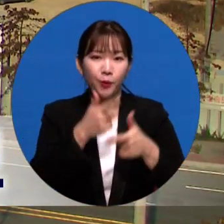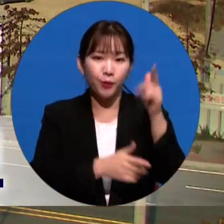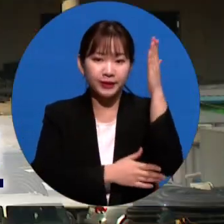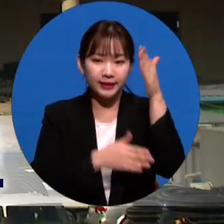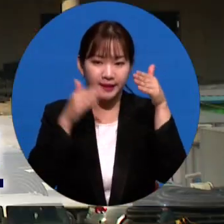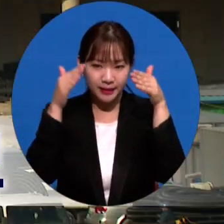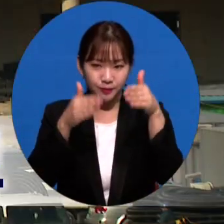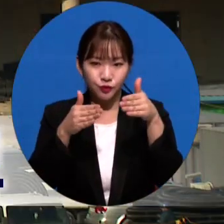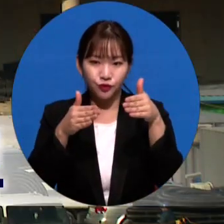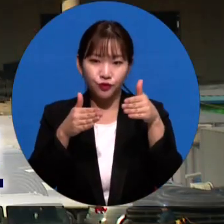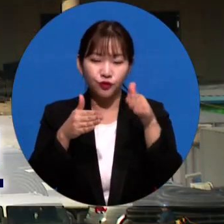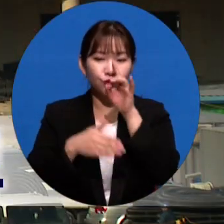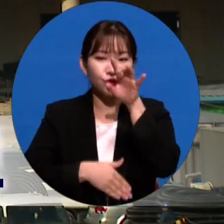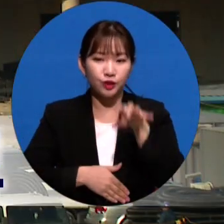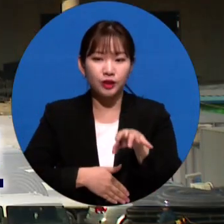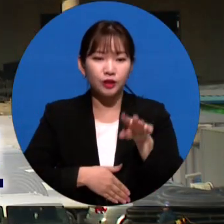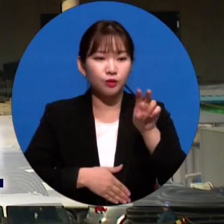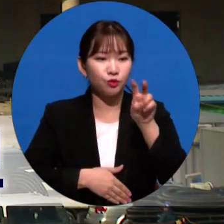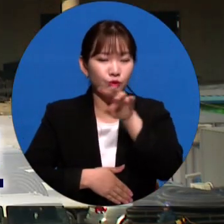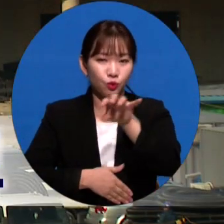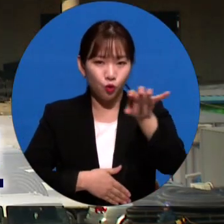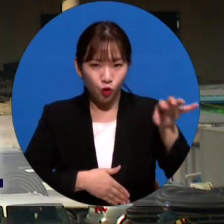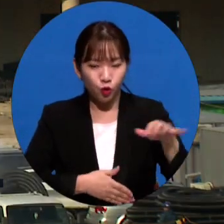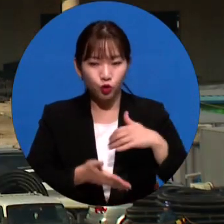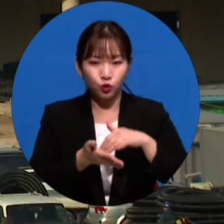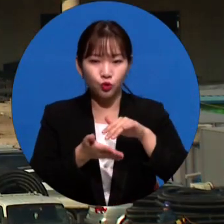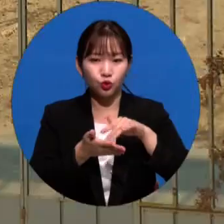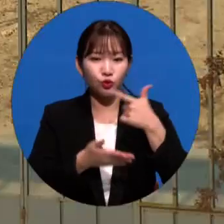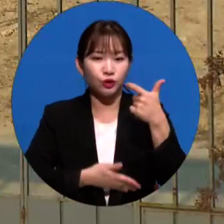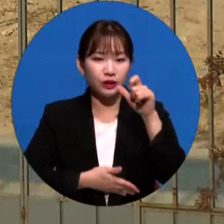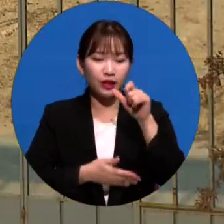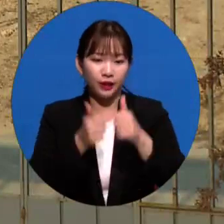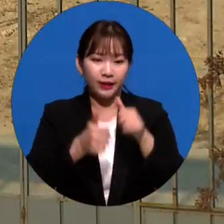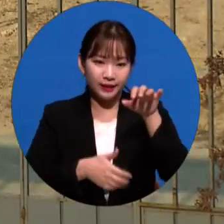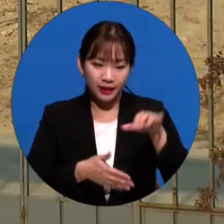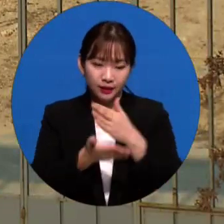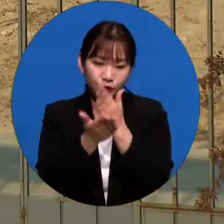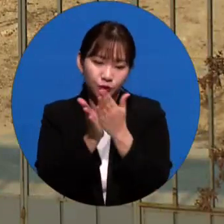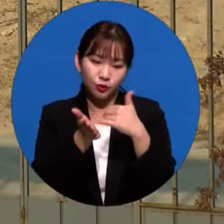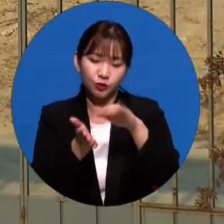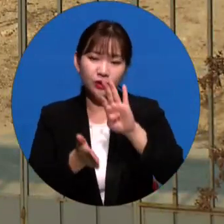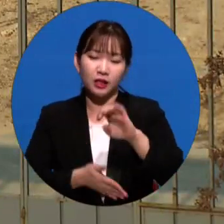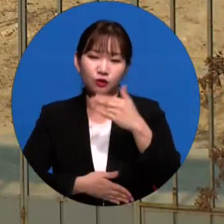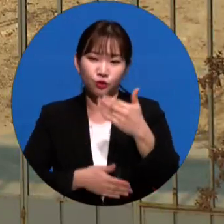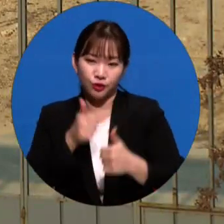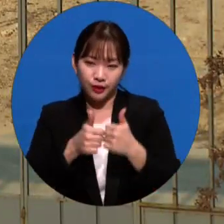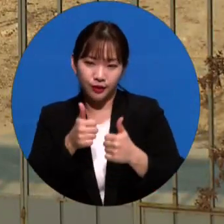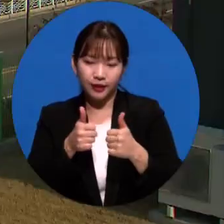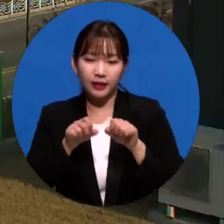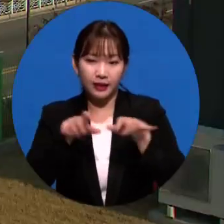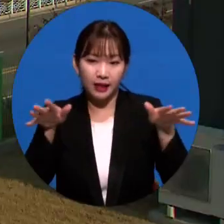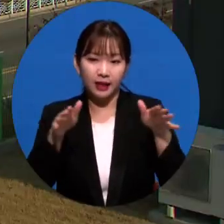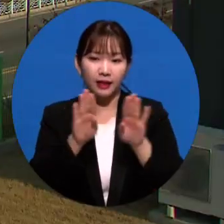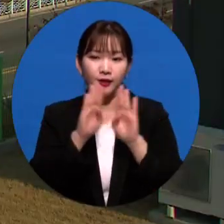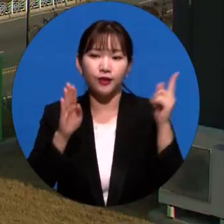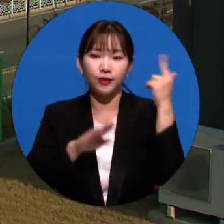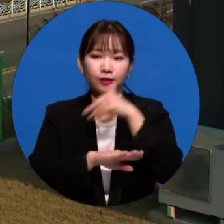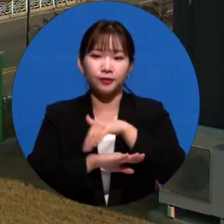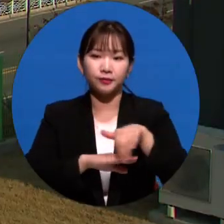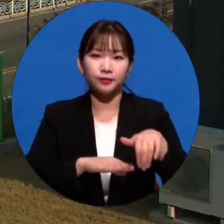목포시를 중심으로 도내 22개 시군 65개 경기장에서 49개 종목이 분산